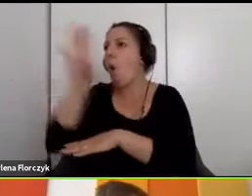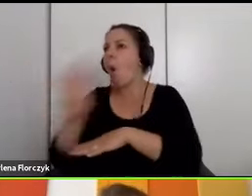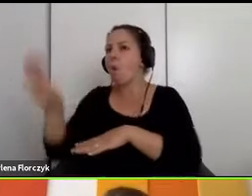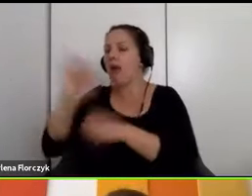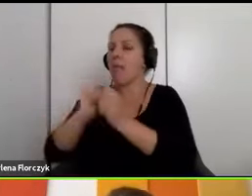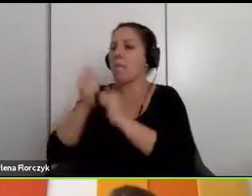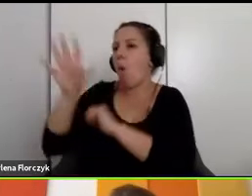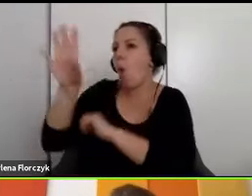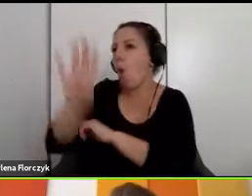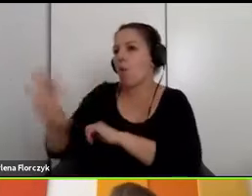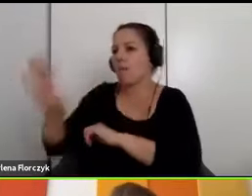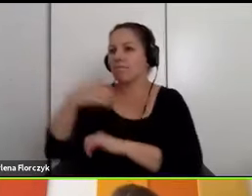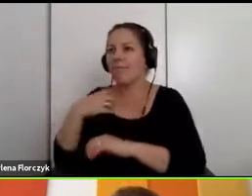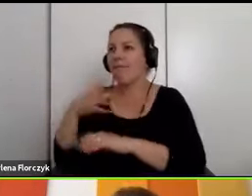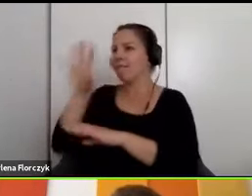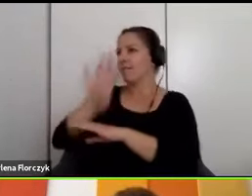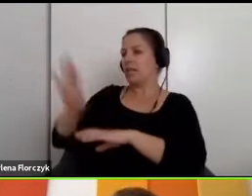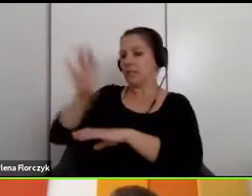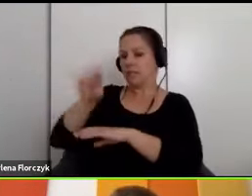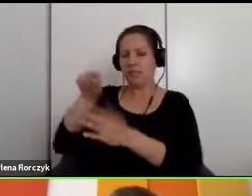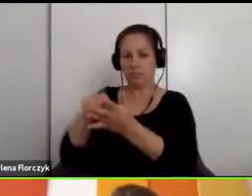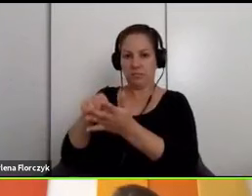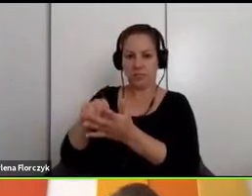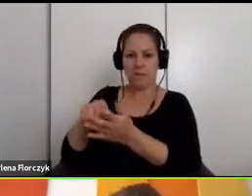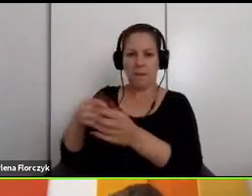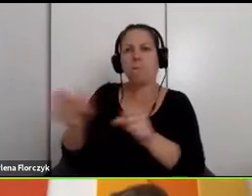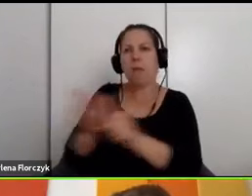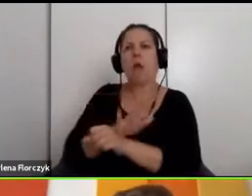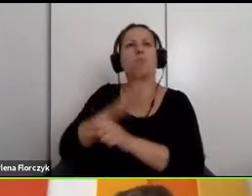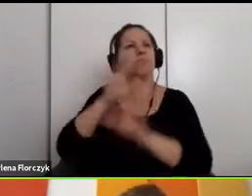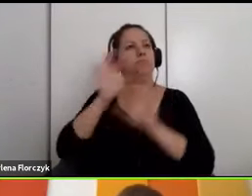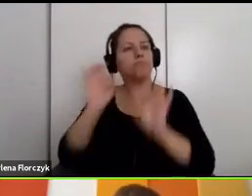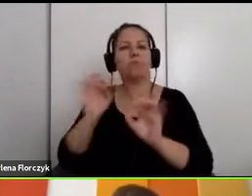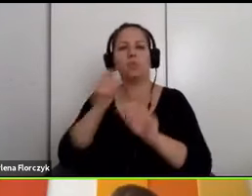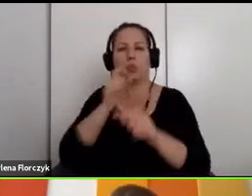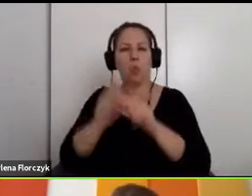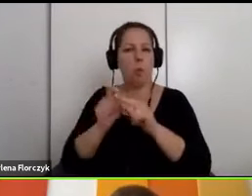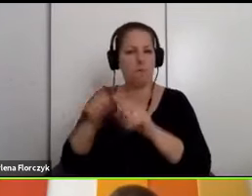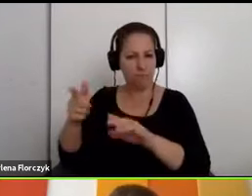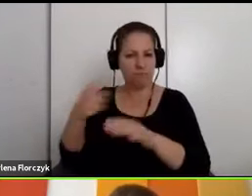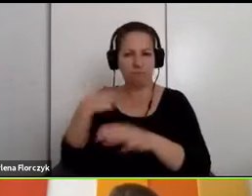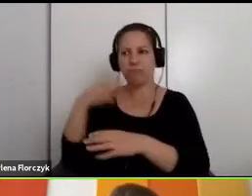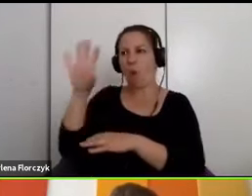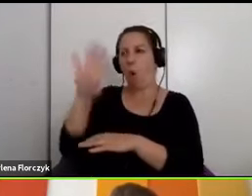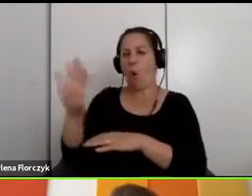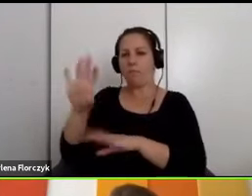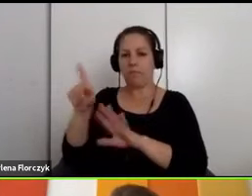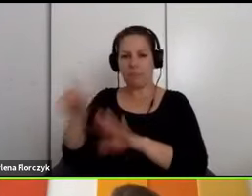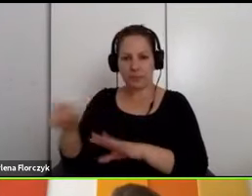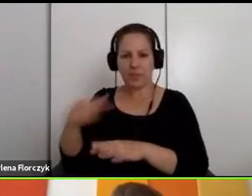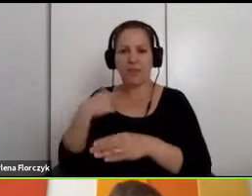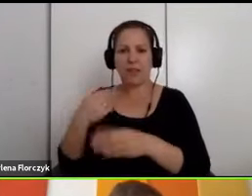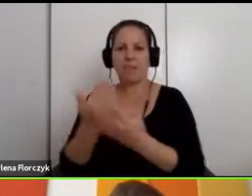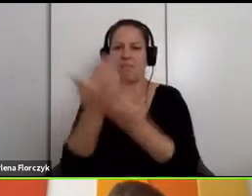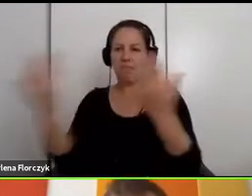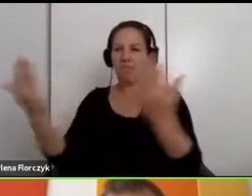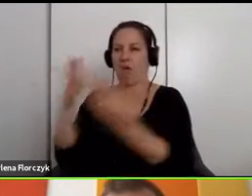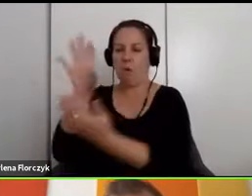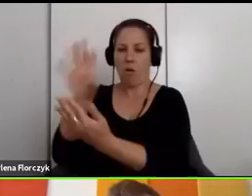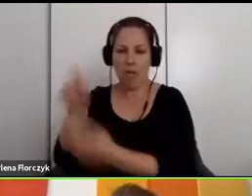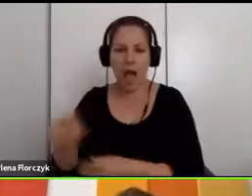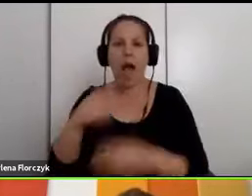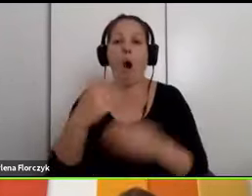ogląda, jest się widzem w takim, jakby w pełni tego słowa znaczeniu, czyli jakieś jest coś za gablotą, ja to oglądam. I